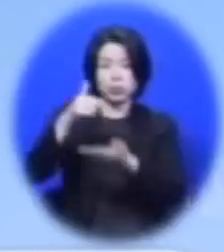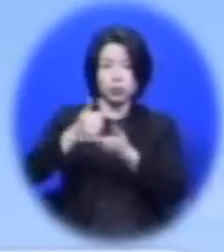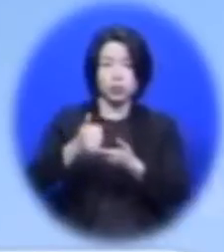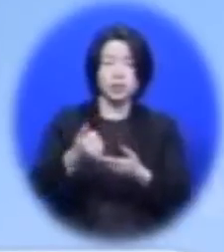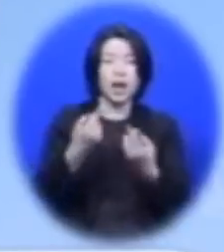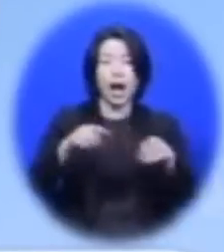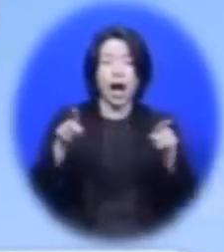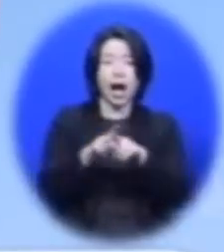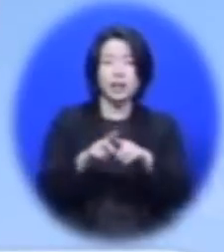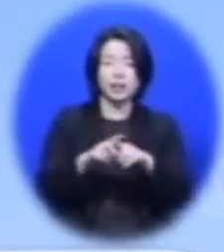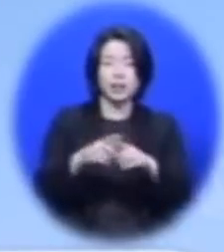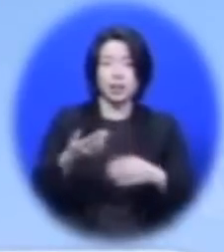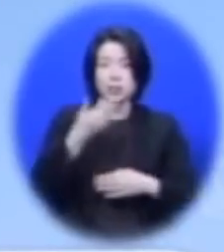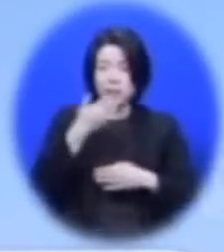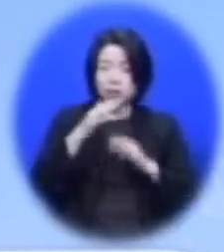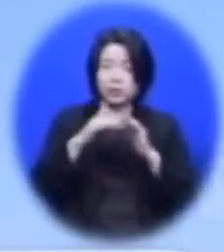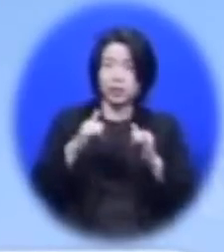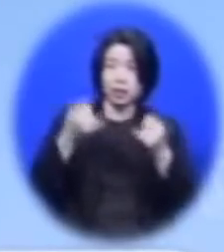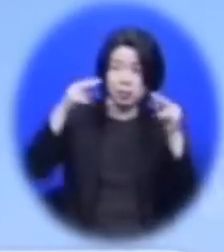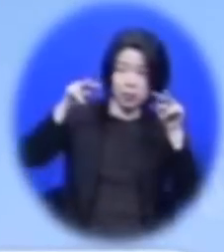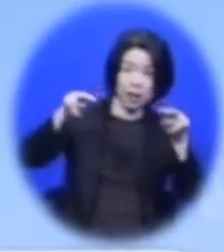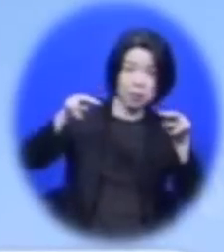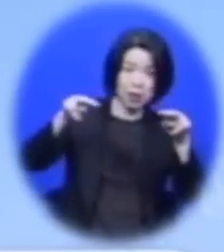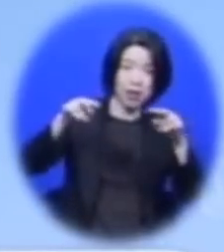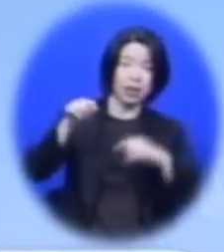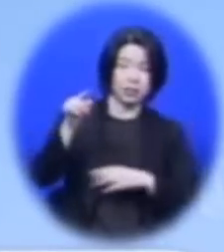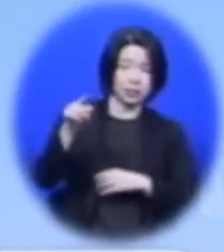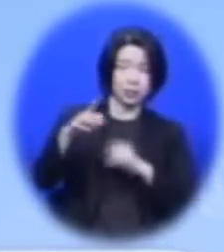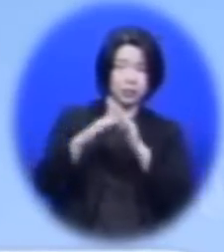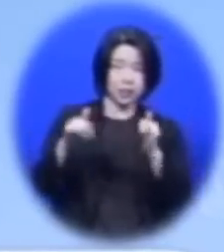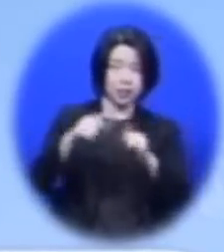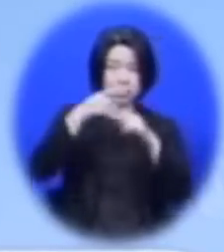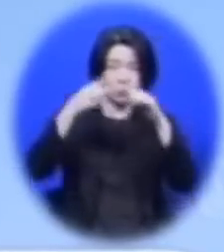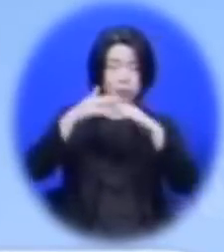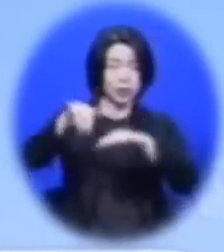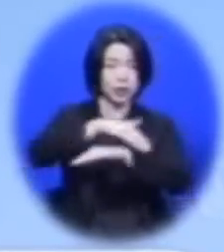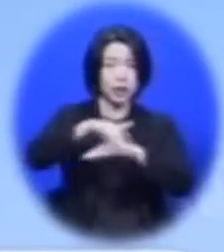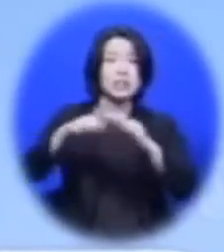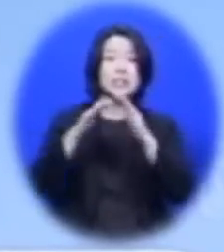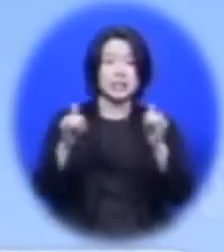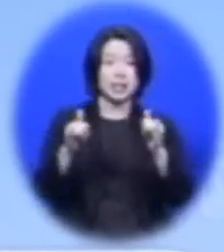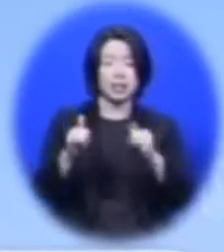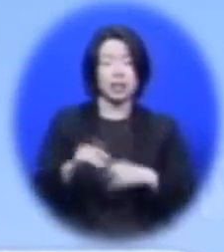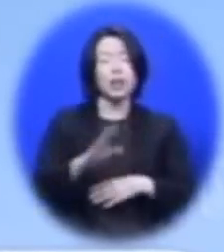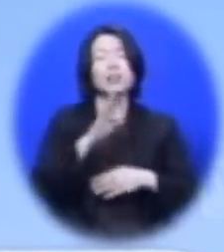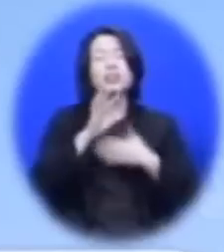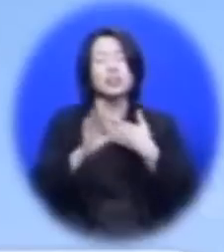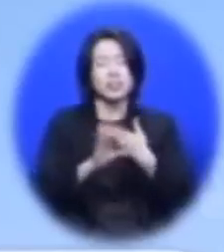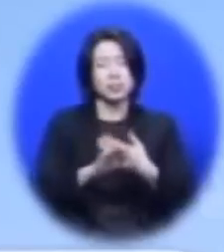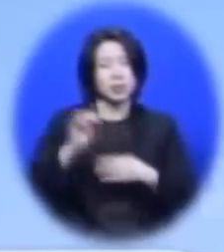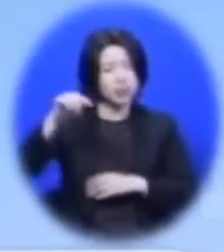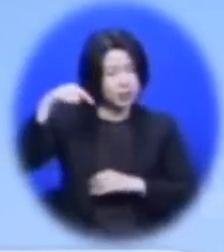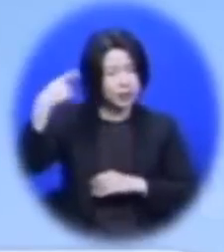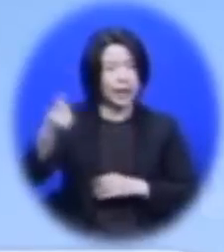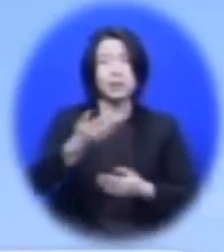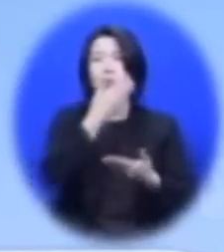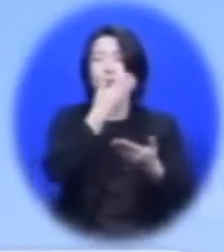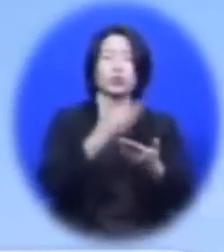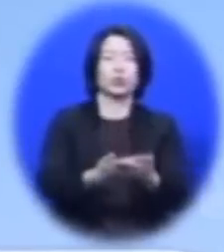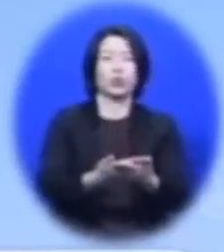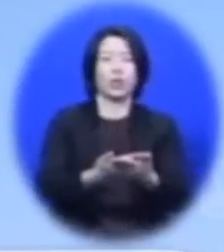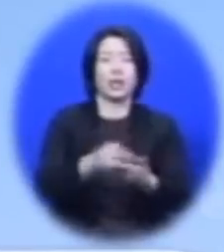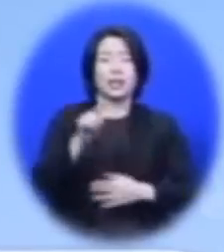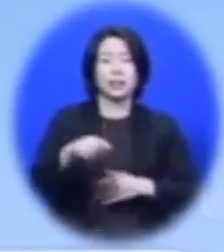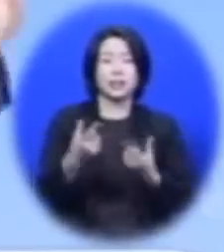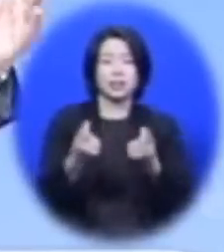사람 다 봅니다. 저 사람들도 교인들이구나. 그랬으면 그 다음에가 중요하잖아요.